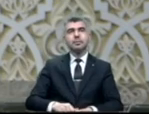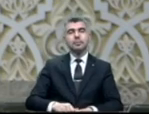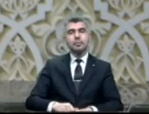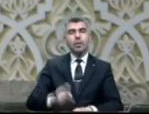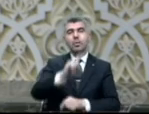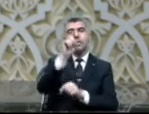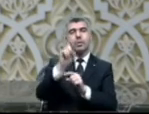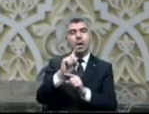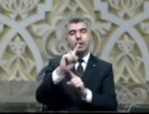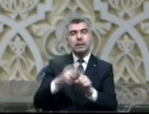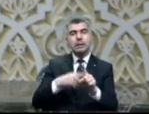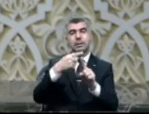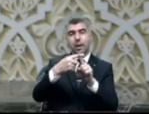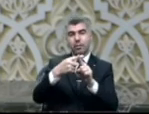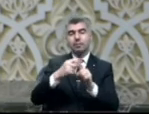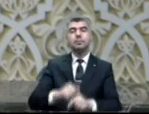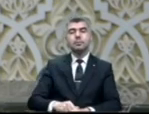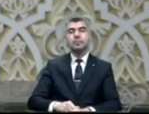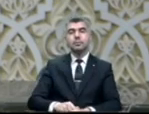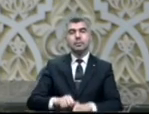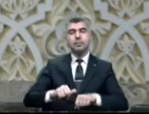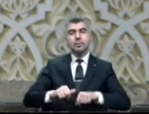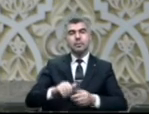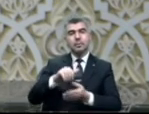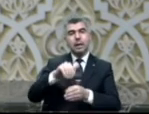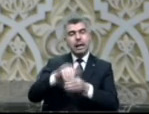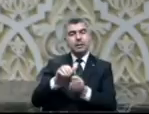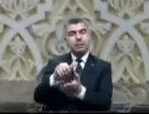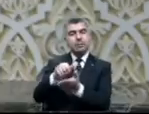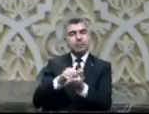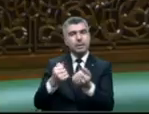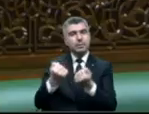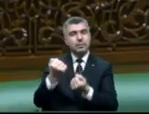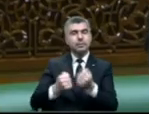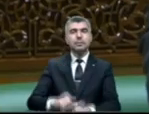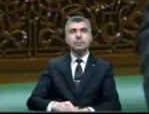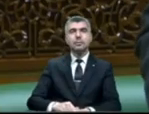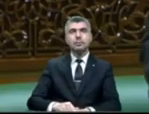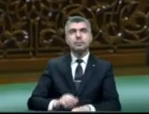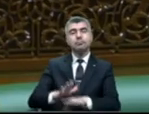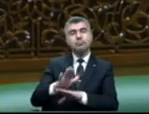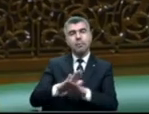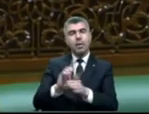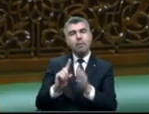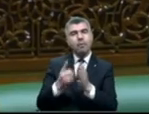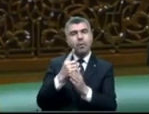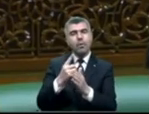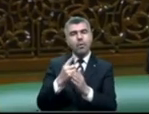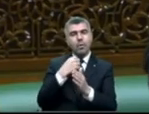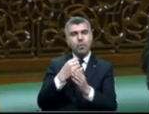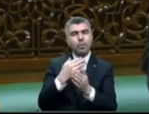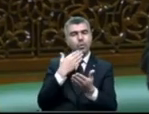في إطار التعقيب على جواب السيدة الوزيرة أعطي الكلمة لفارق الأسر والمعسر السي الحسن تفضل. في البداية بغيت نهنيكم